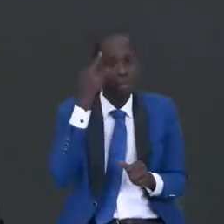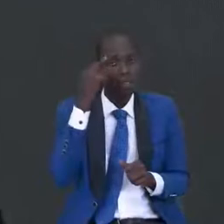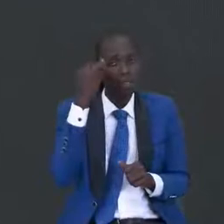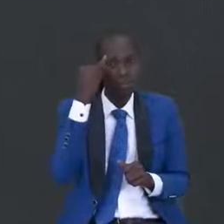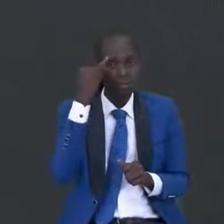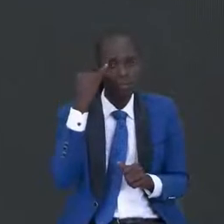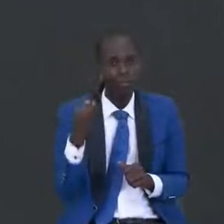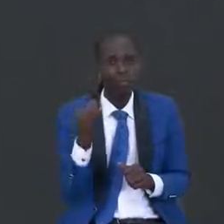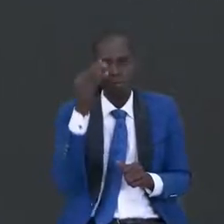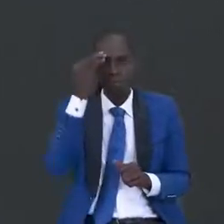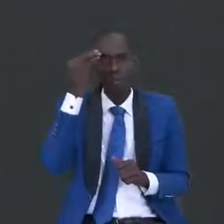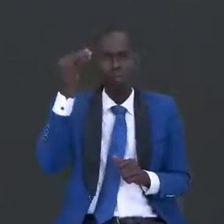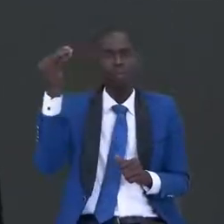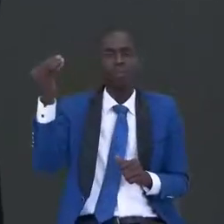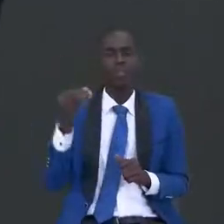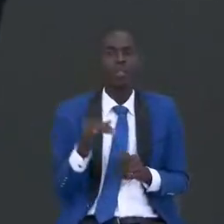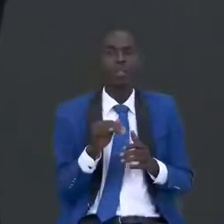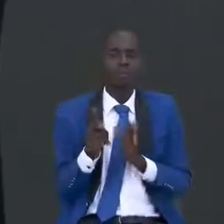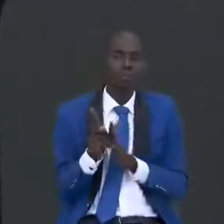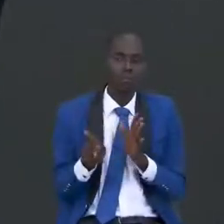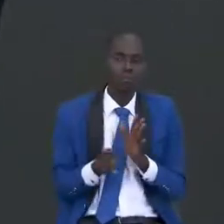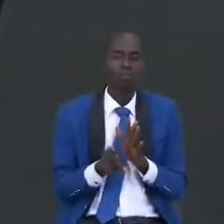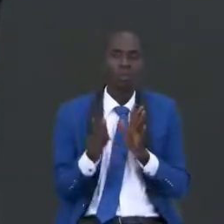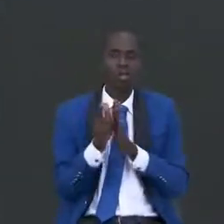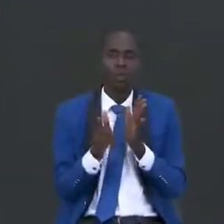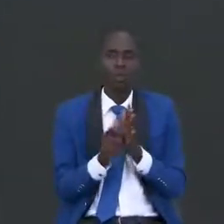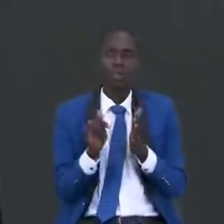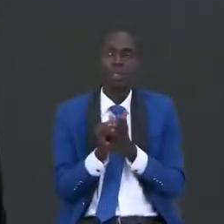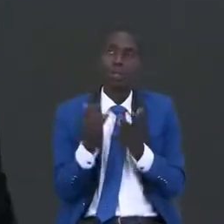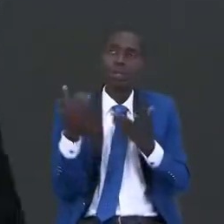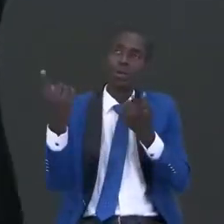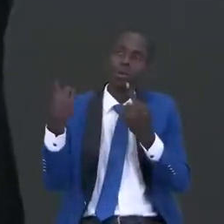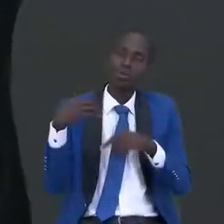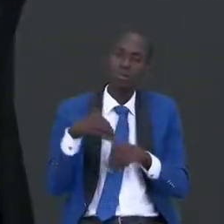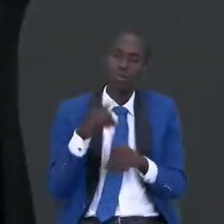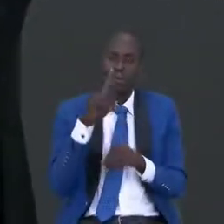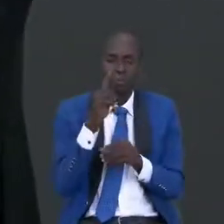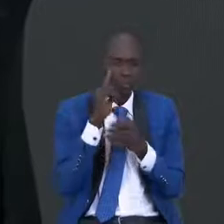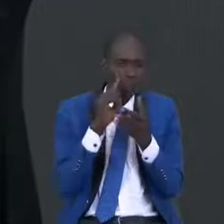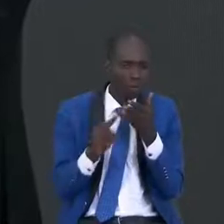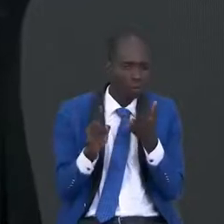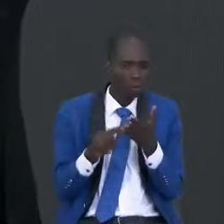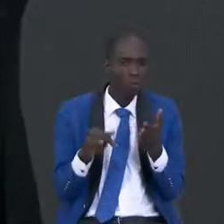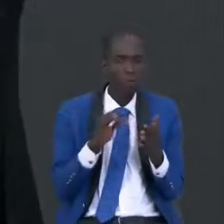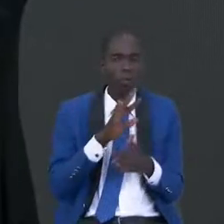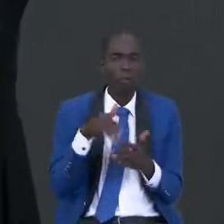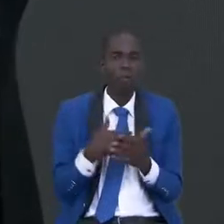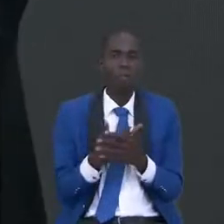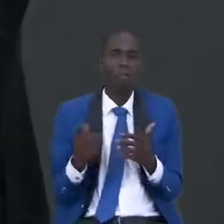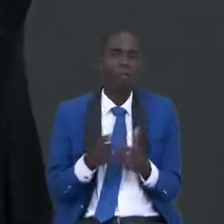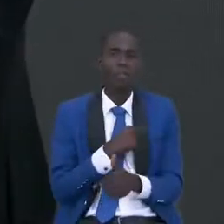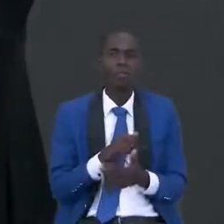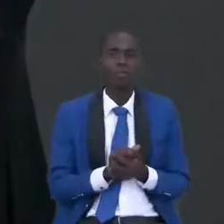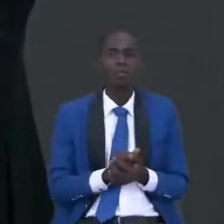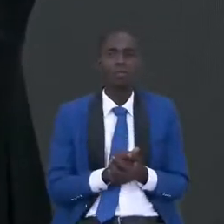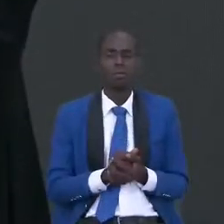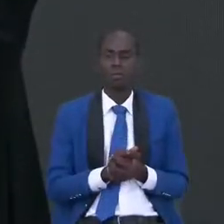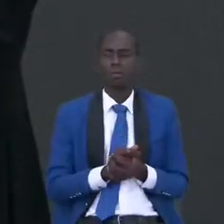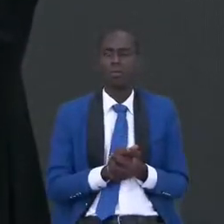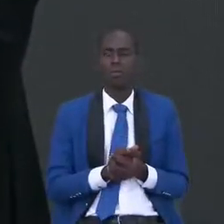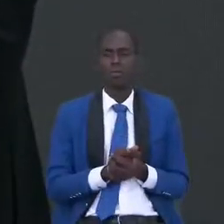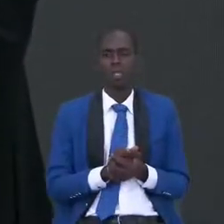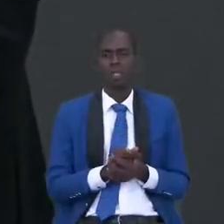veulent entrer et résider dans ton cœur, tu les examines d'abord. Est-ce que c'est une pensée, une